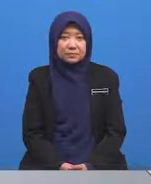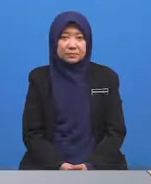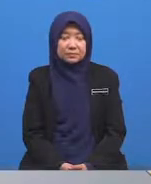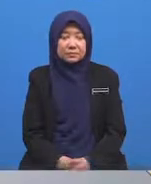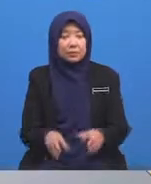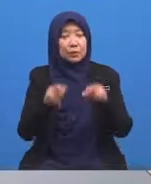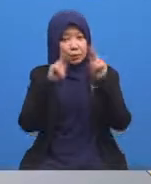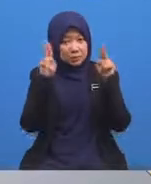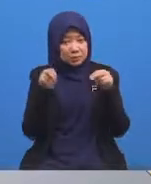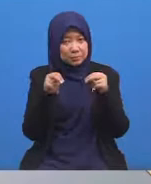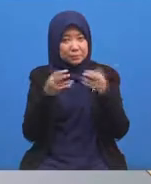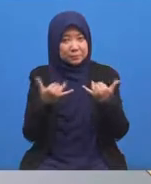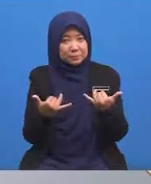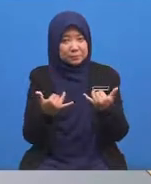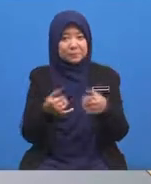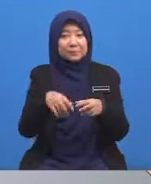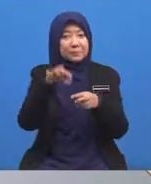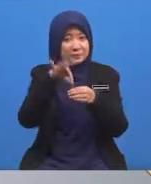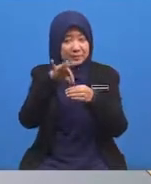Kita uji pula serbuk teh.